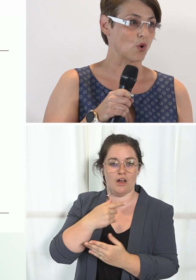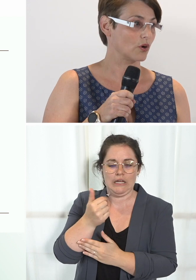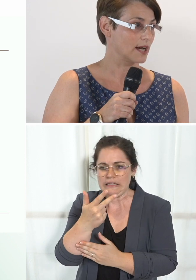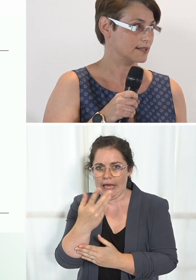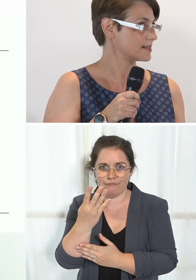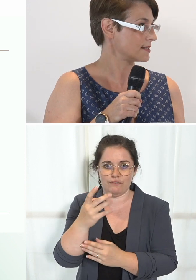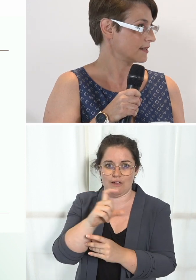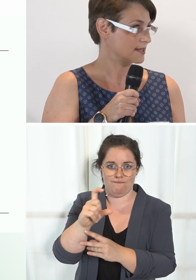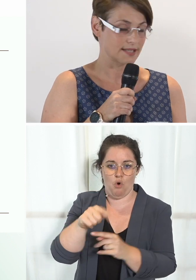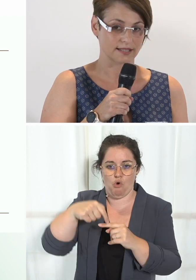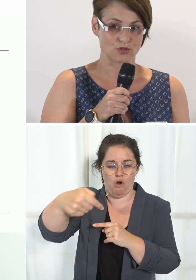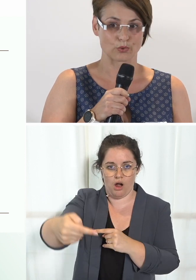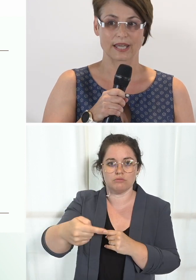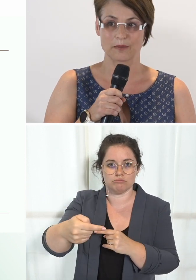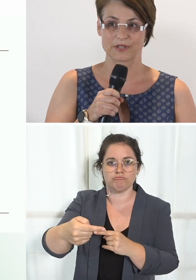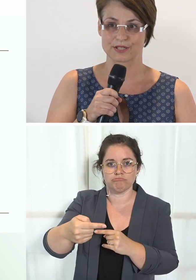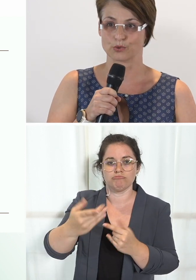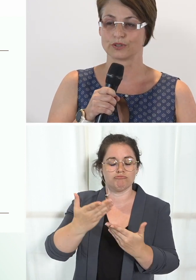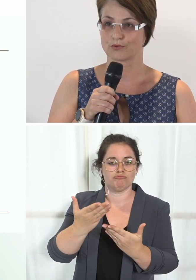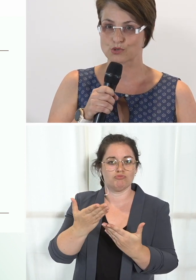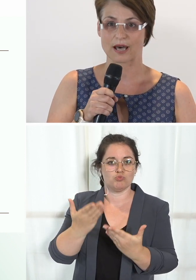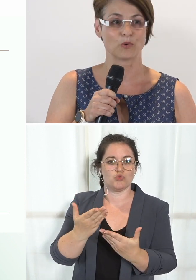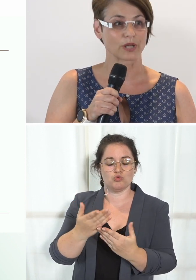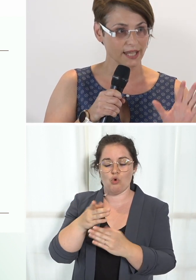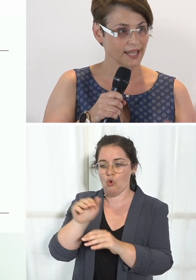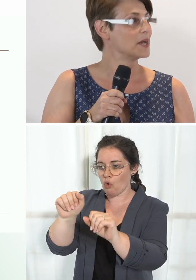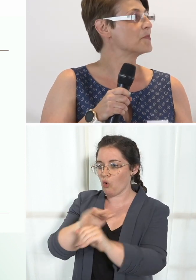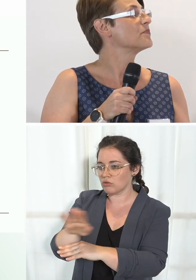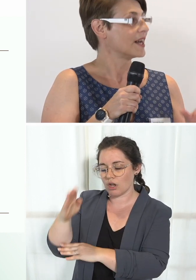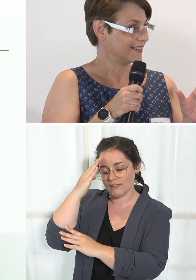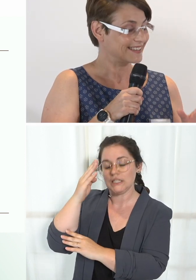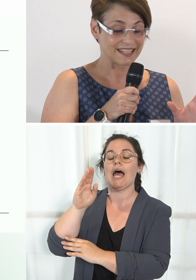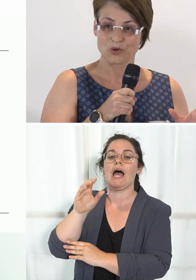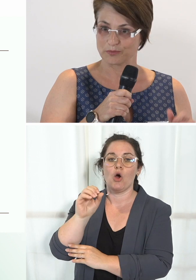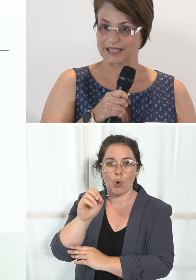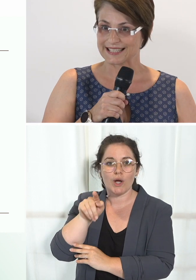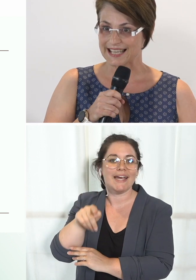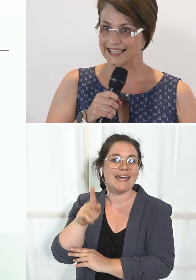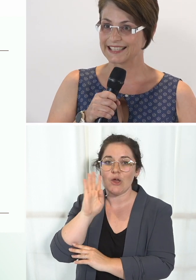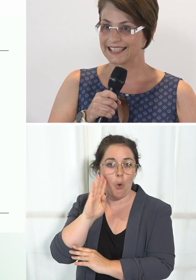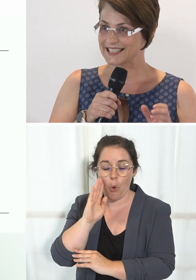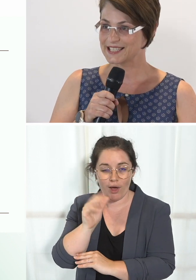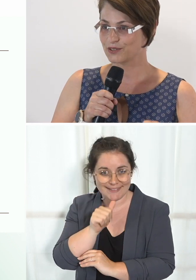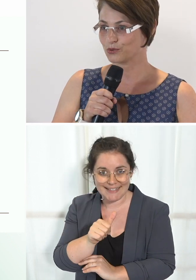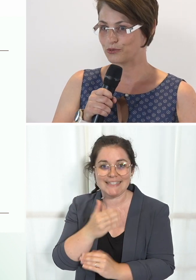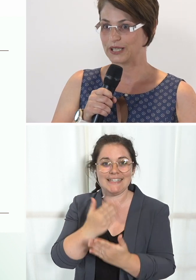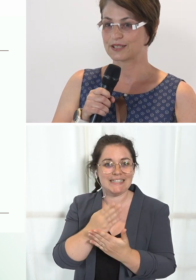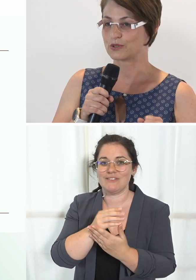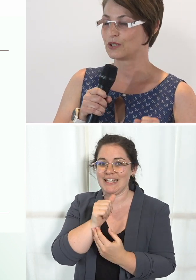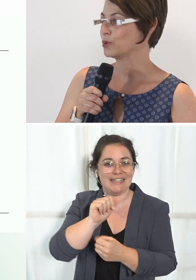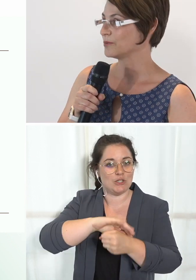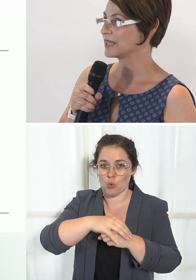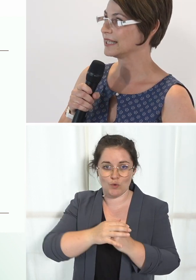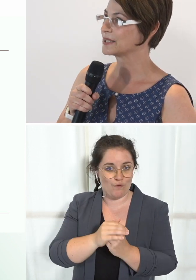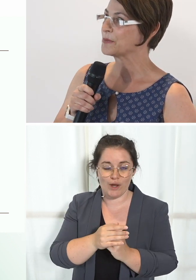3-4 Wochen hat sich das so ergeben, dass die Kunden gewusst haben, okay, die hört mich tatsächlich nicht, die ist nicht unfreundlich,